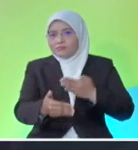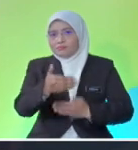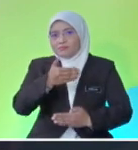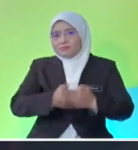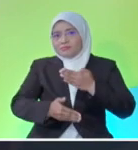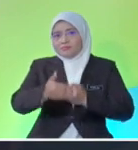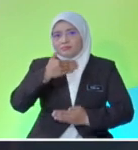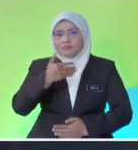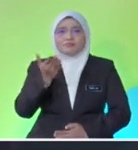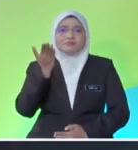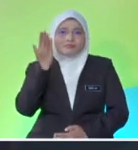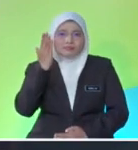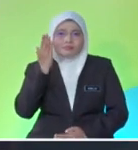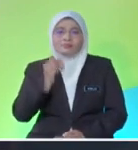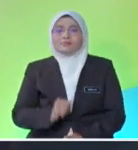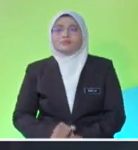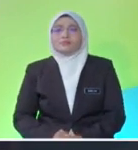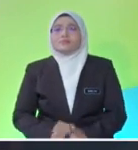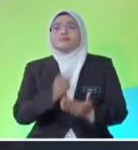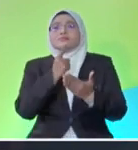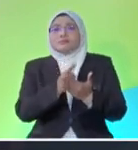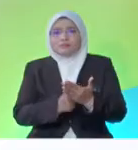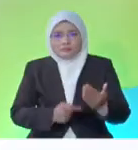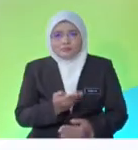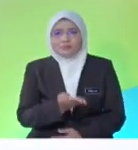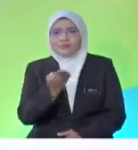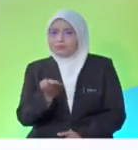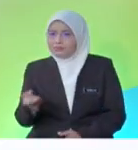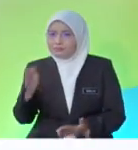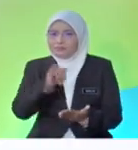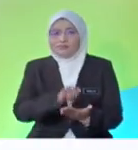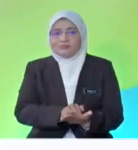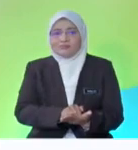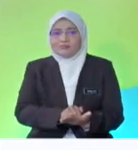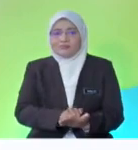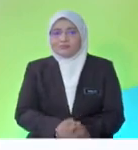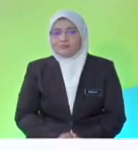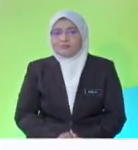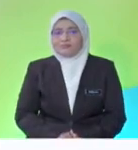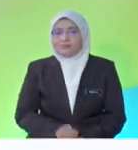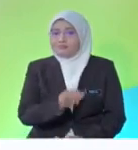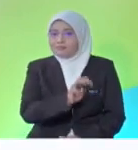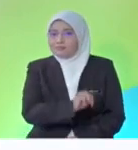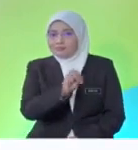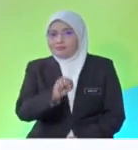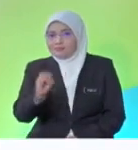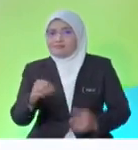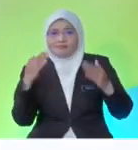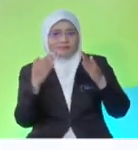Berundur tu. Dia bergerak ke depan je. Saya pun tak tahu. Murid-murid di rumah tahu tak? Tak tahu